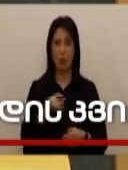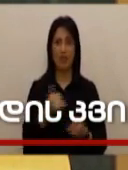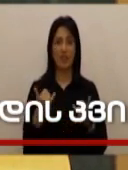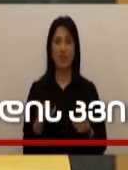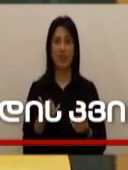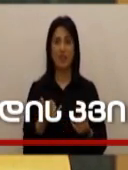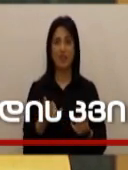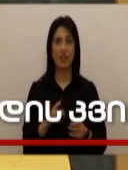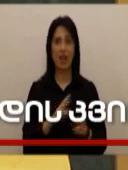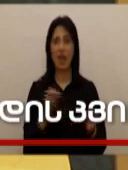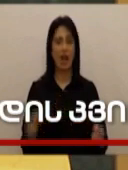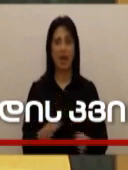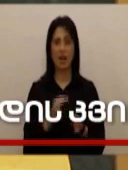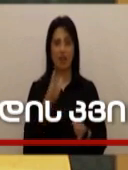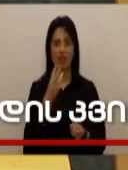დღეს